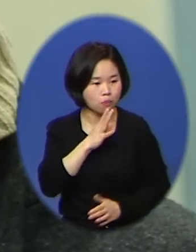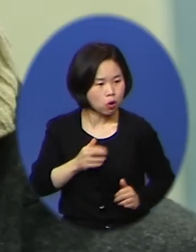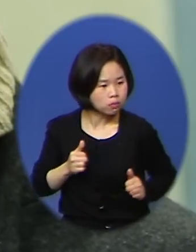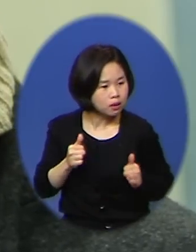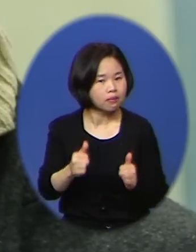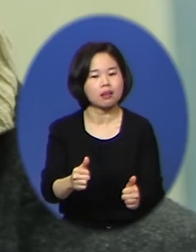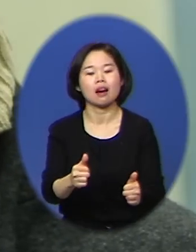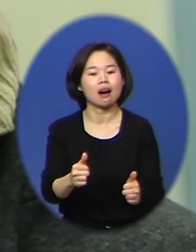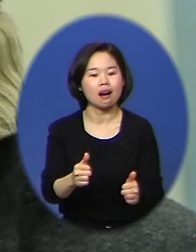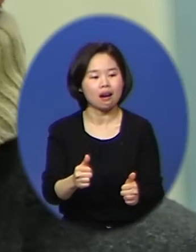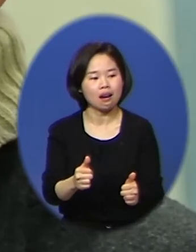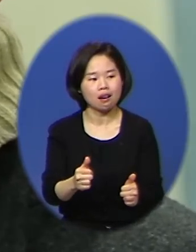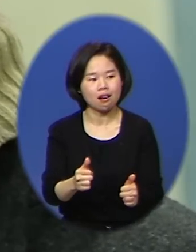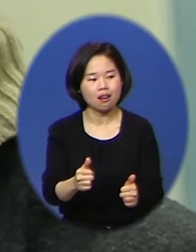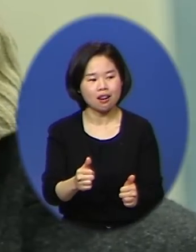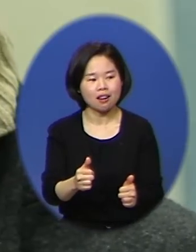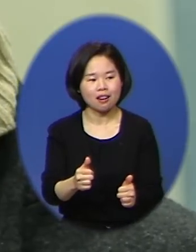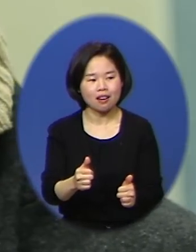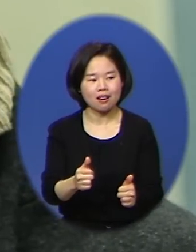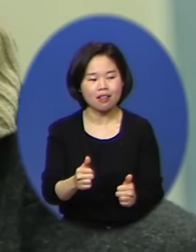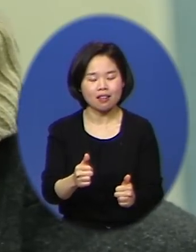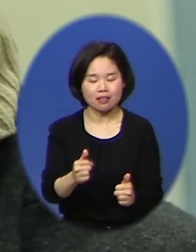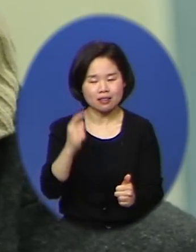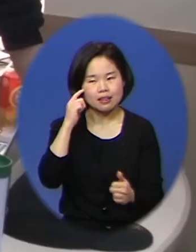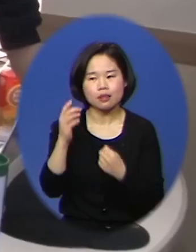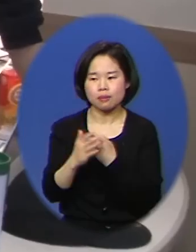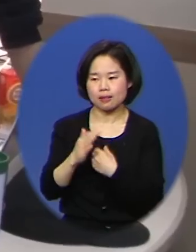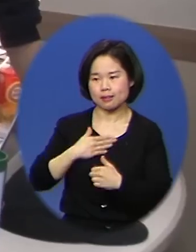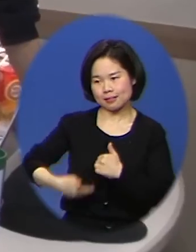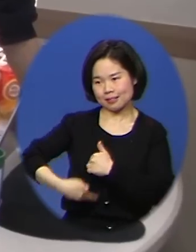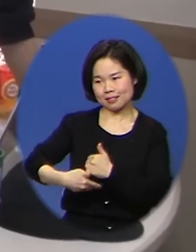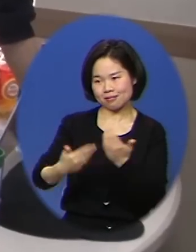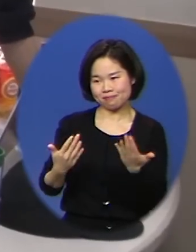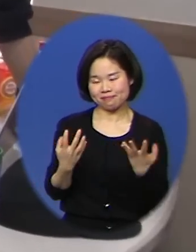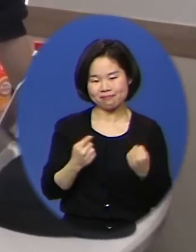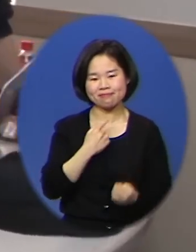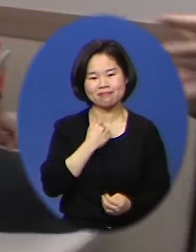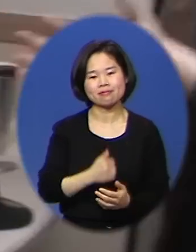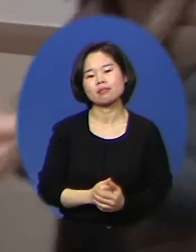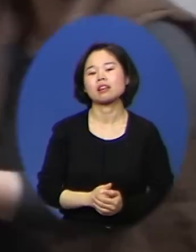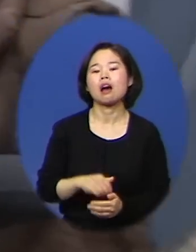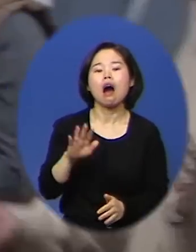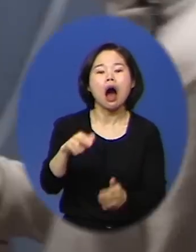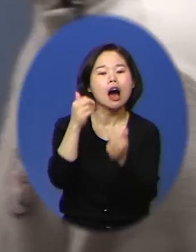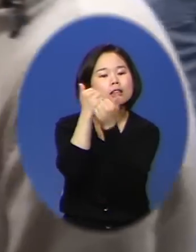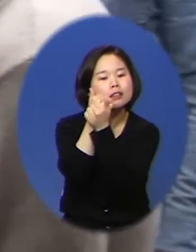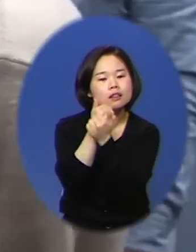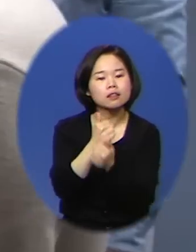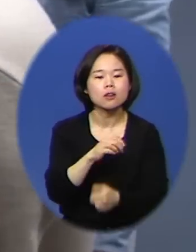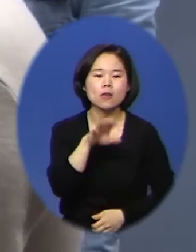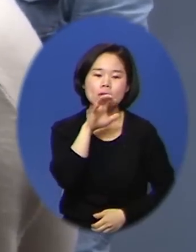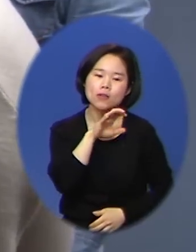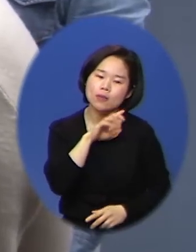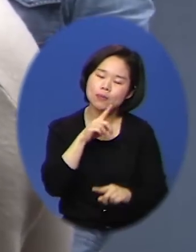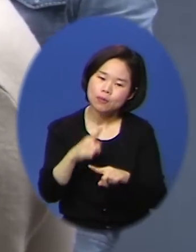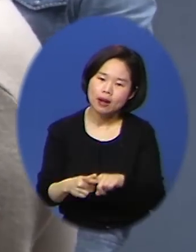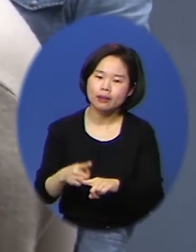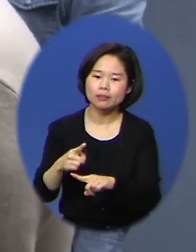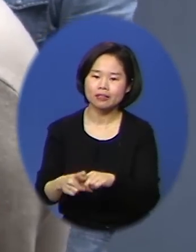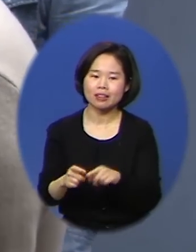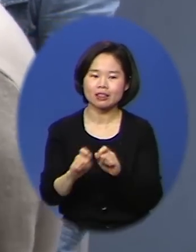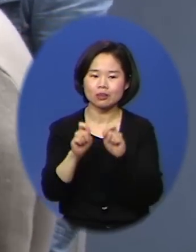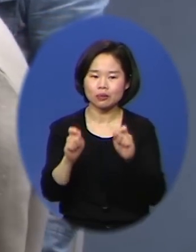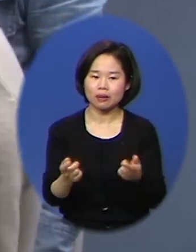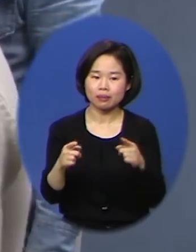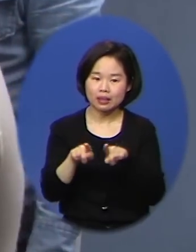한다, 그러니까 진짜 많이 했어요. 들어가요? 네. 아저씨, 아저씨하고 들어. 연습 틈틈이